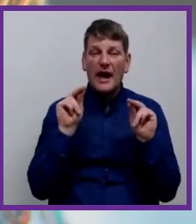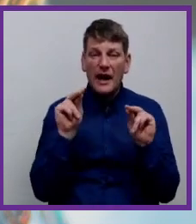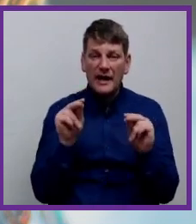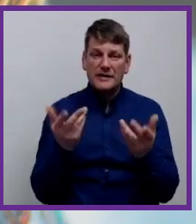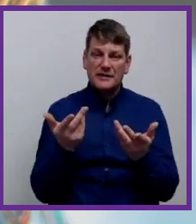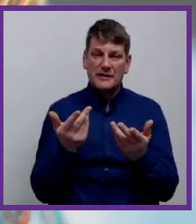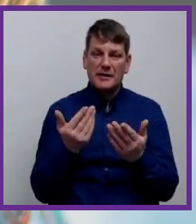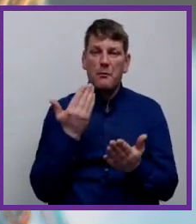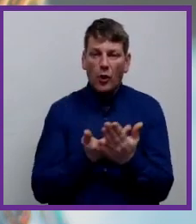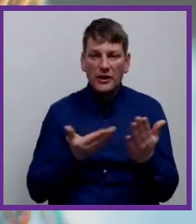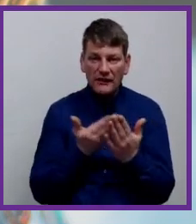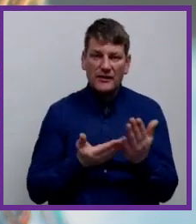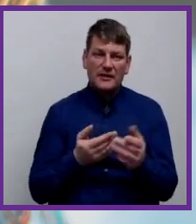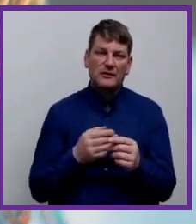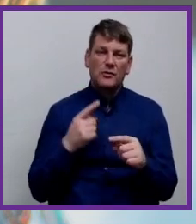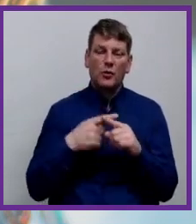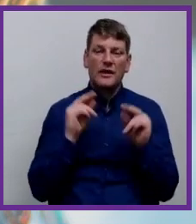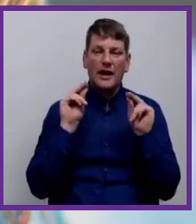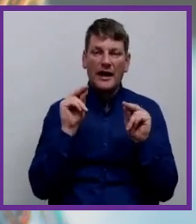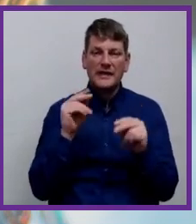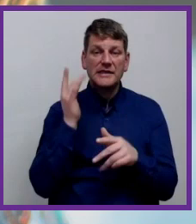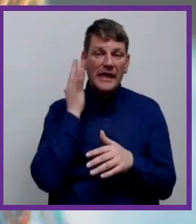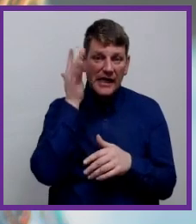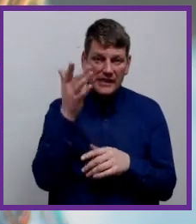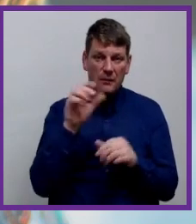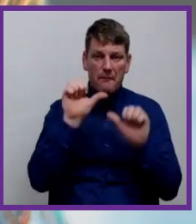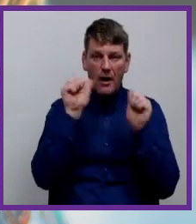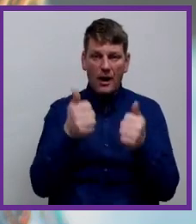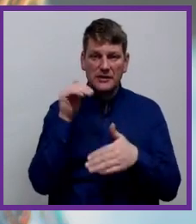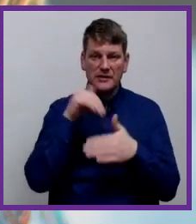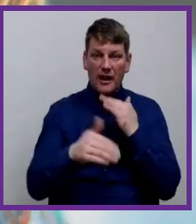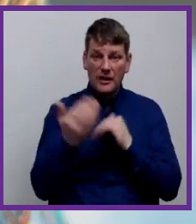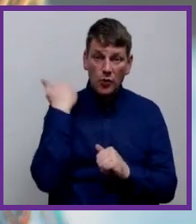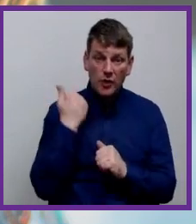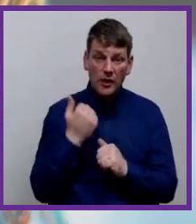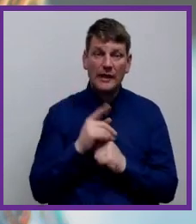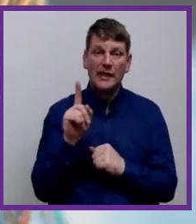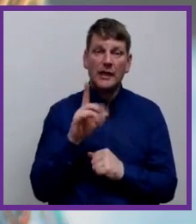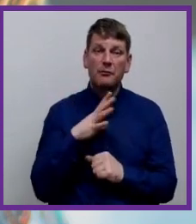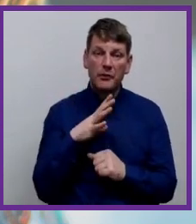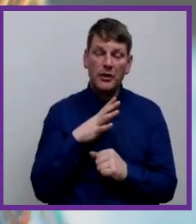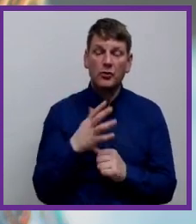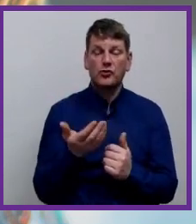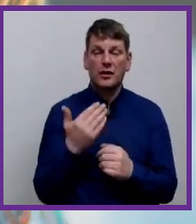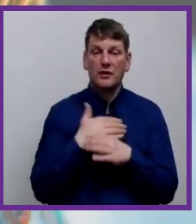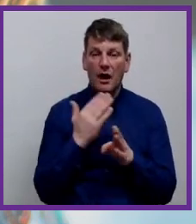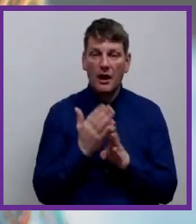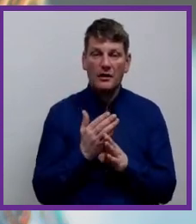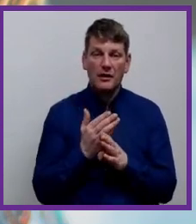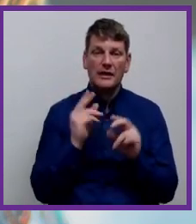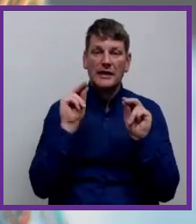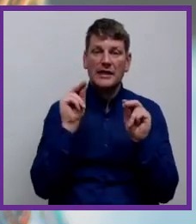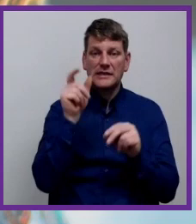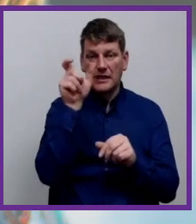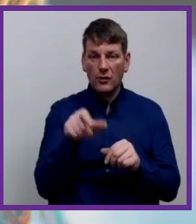reliģiski motivētās un reliģiski iecerētās mākslas vēsturē ir bijusi daļa... ticīgo,